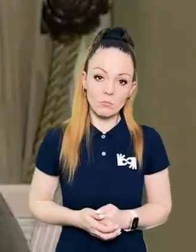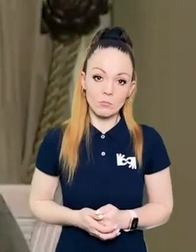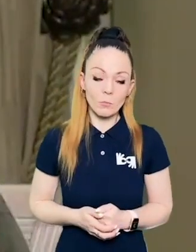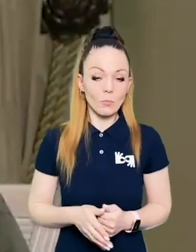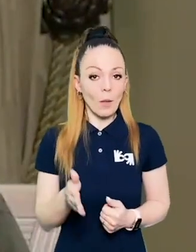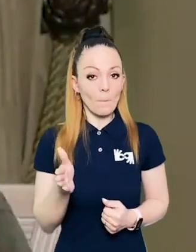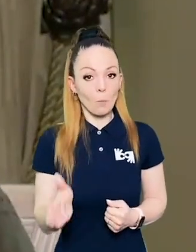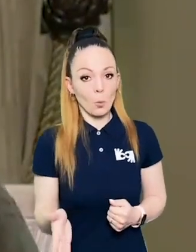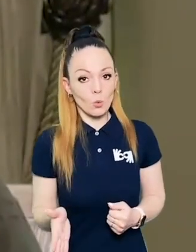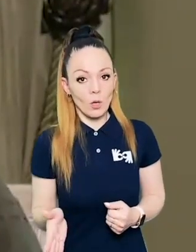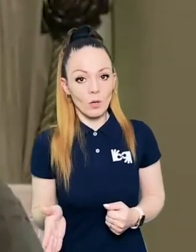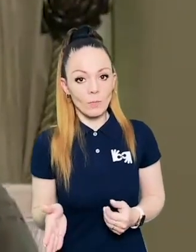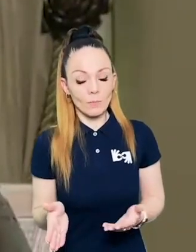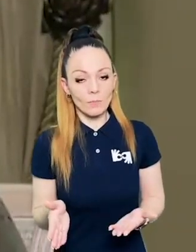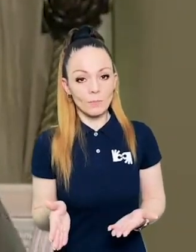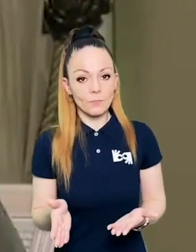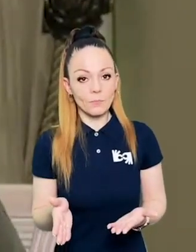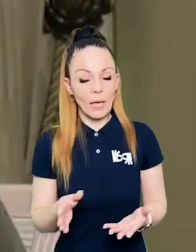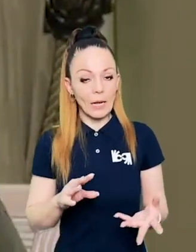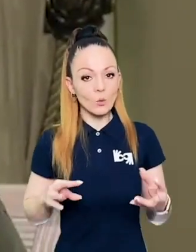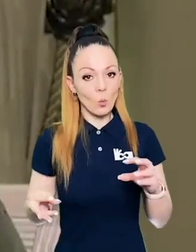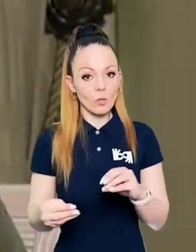буде. Буде